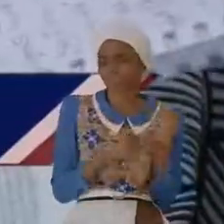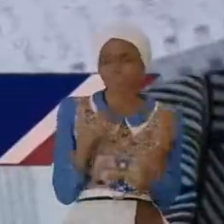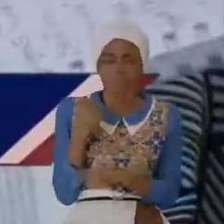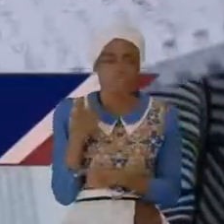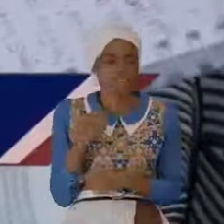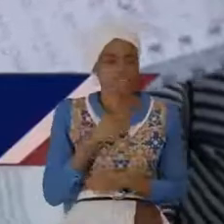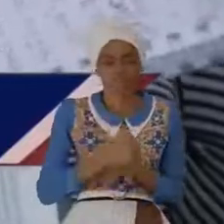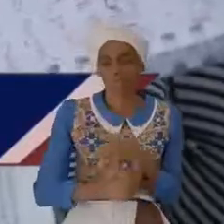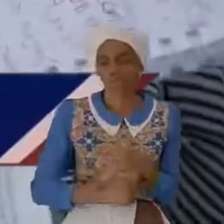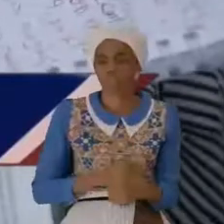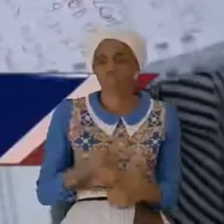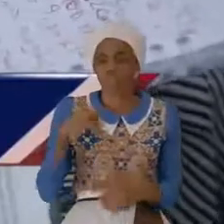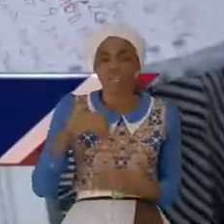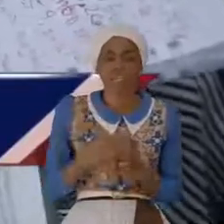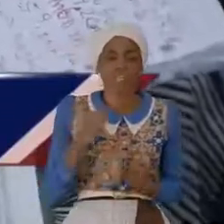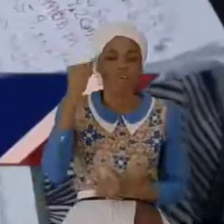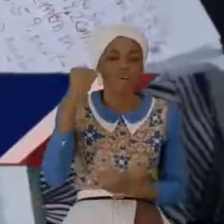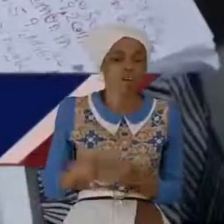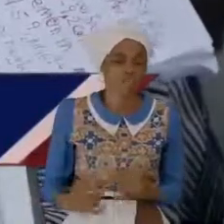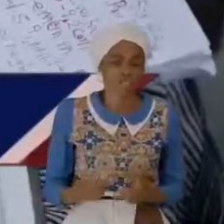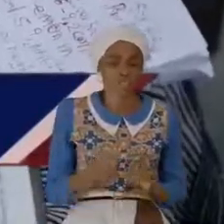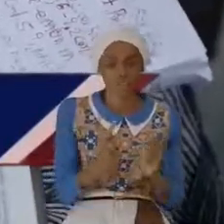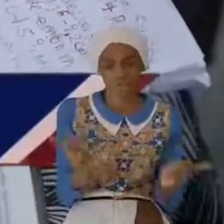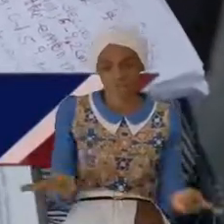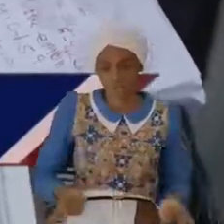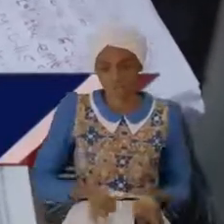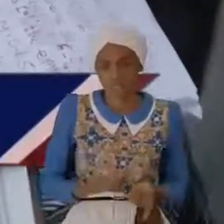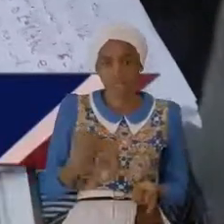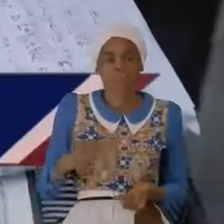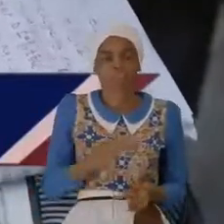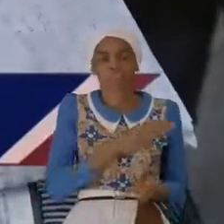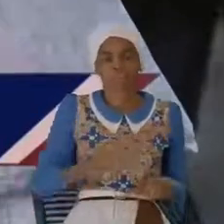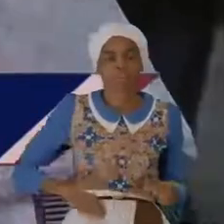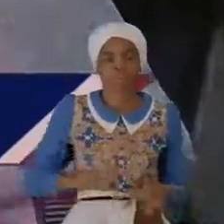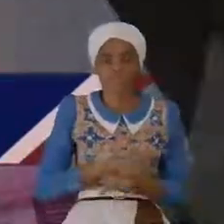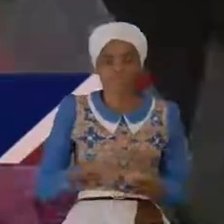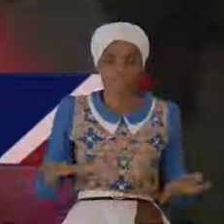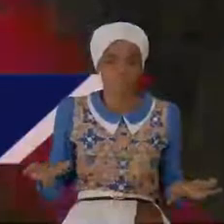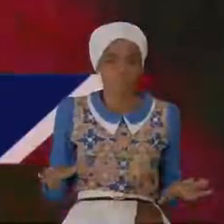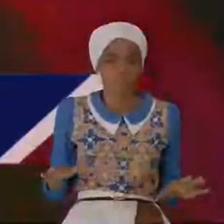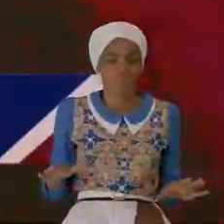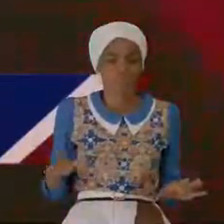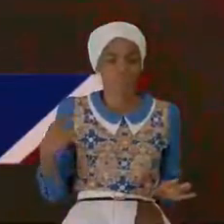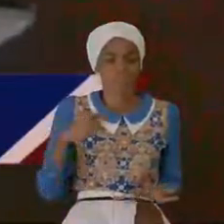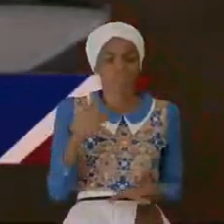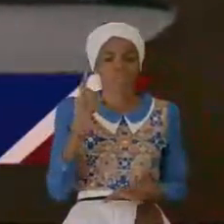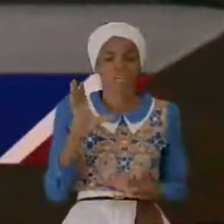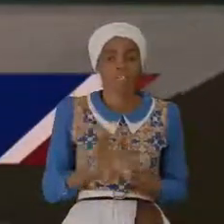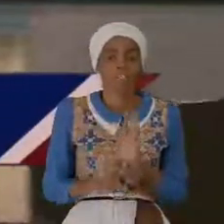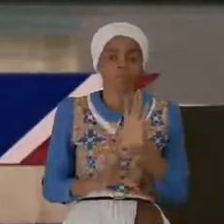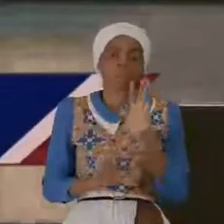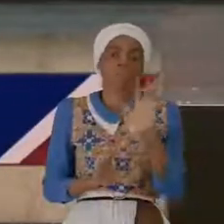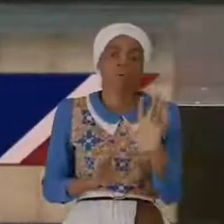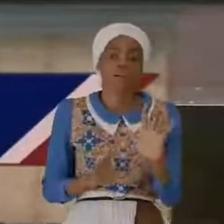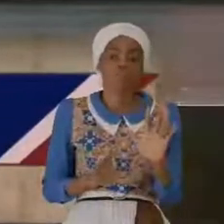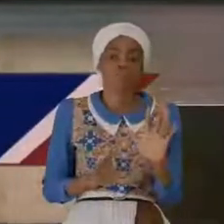la souffrance, l'angoisse, le chagrin, la douleur au lieu final des impies. Galates chapitre